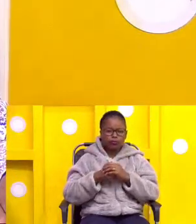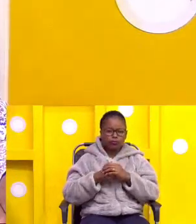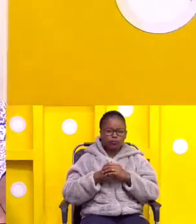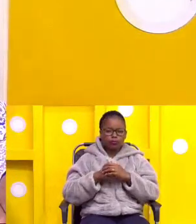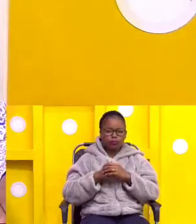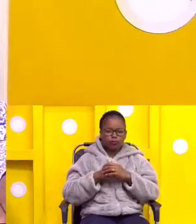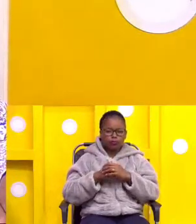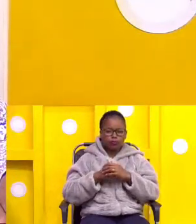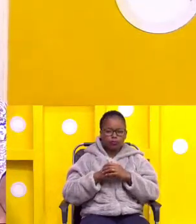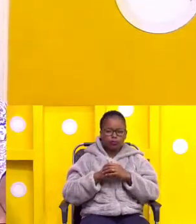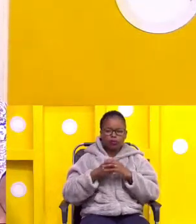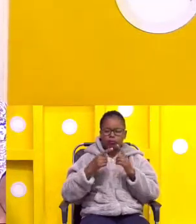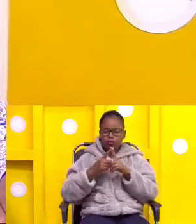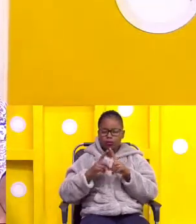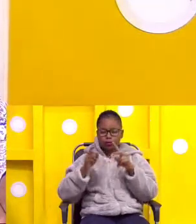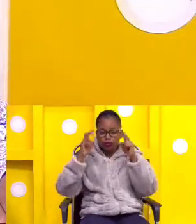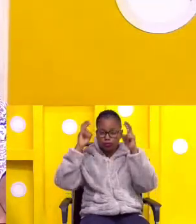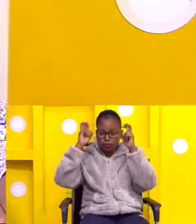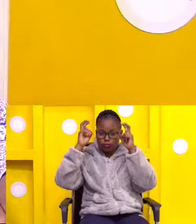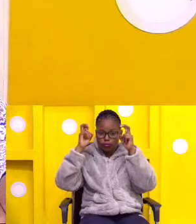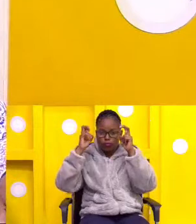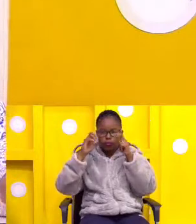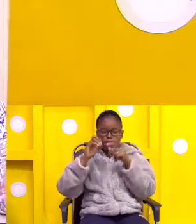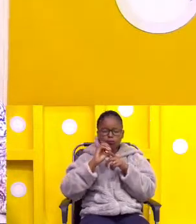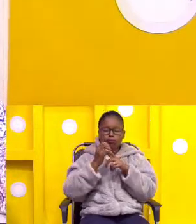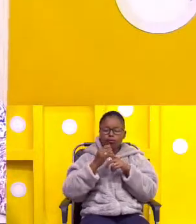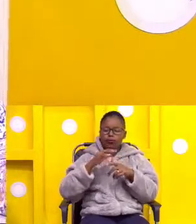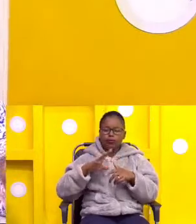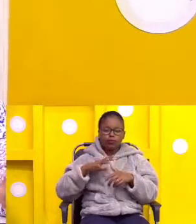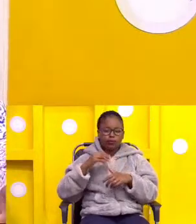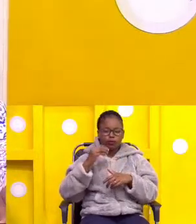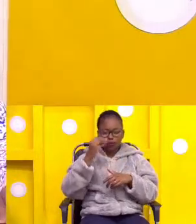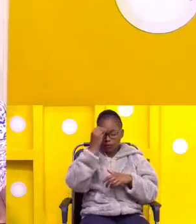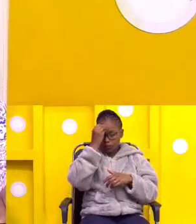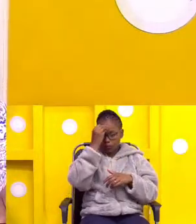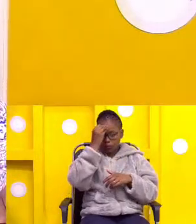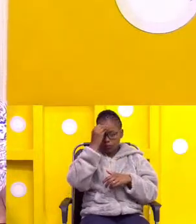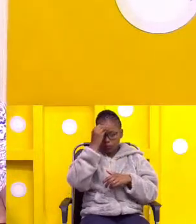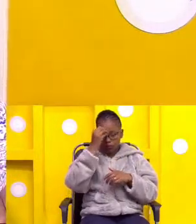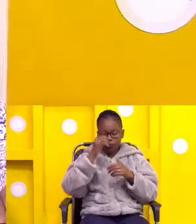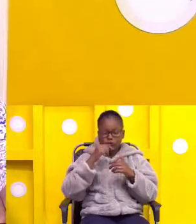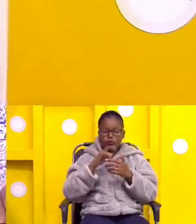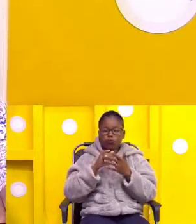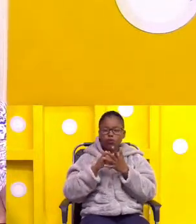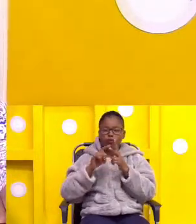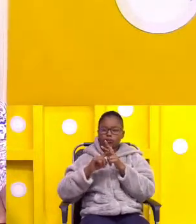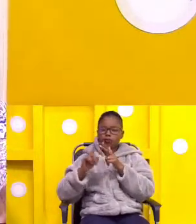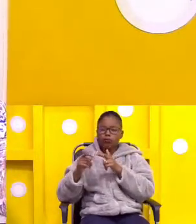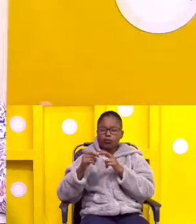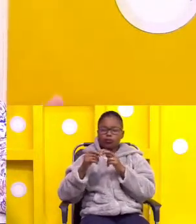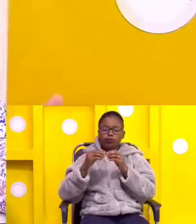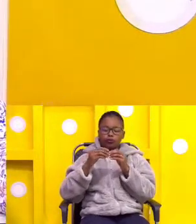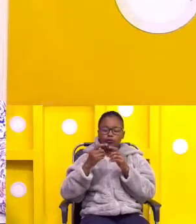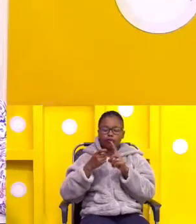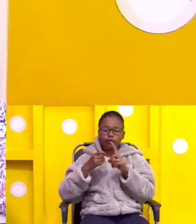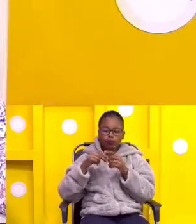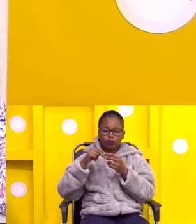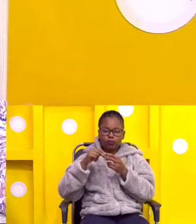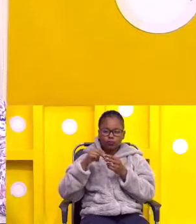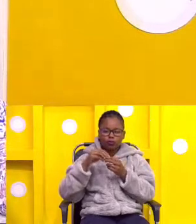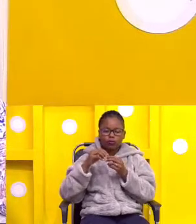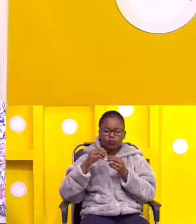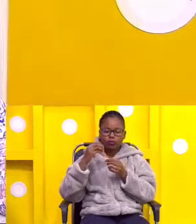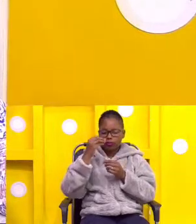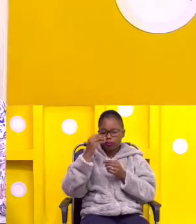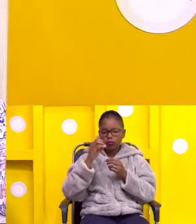Lakalio ni daimono ili kwe heteile. Wena mosie waku. Nigeza ulele marakala maje hova. Noruga mewega kiwa